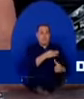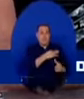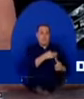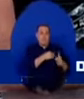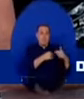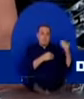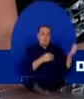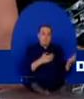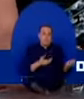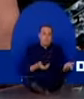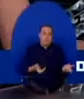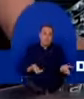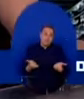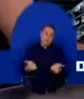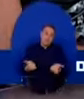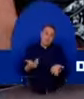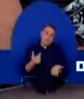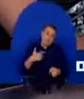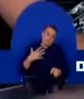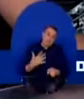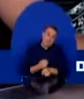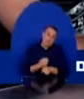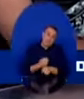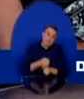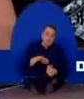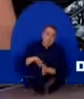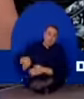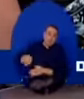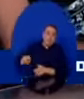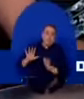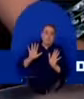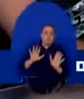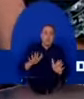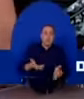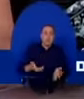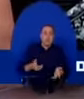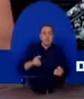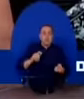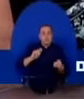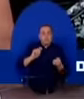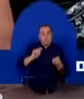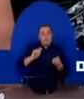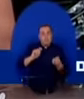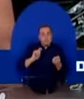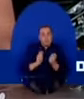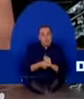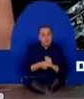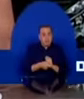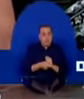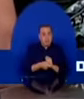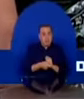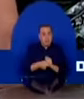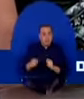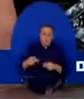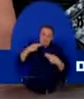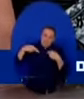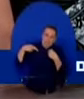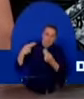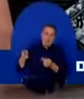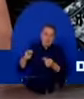הנה, הצלחתי לשים את השנאה בצד, להפוך את הנקימה מנקימה דרך דם וזה לדרך